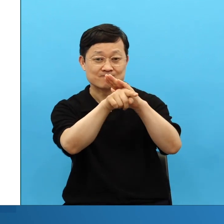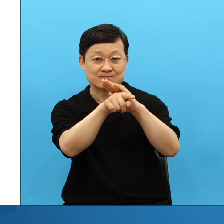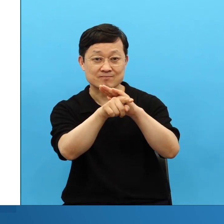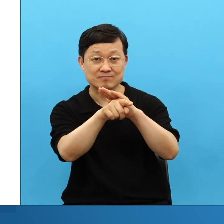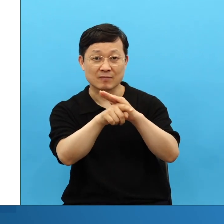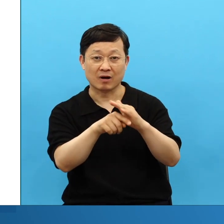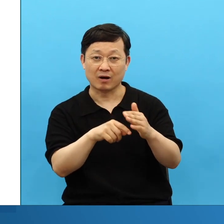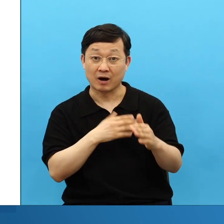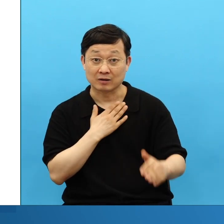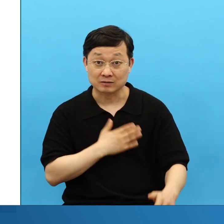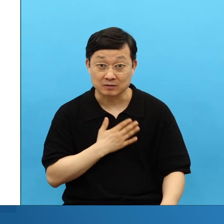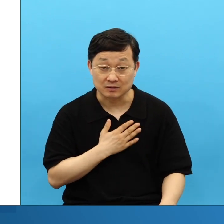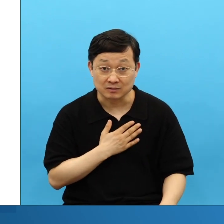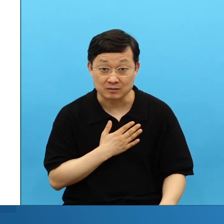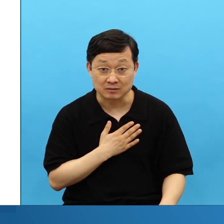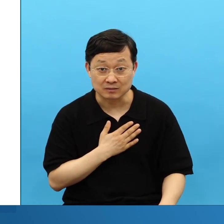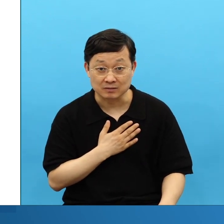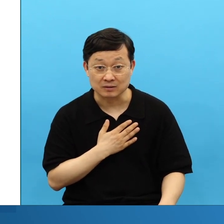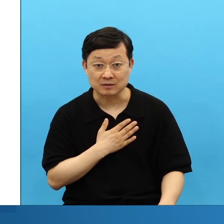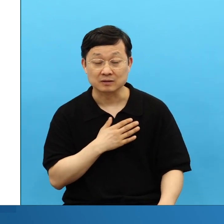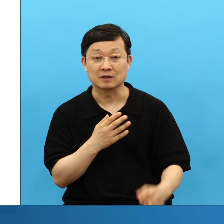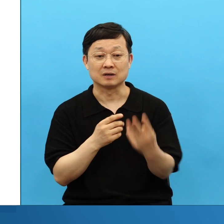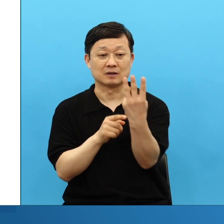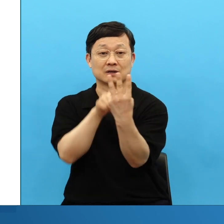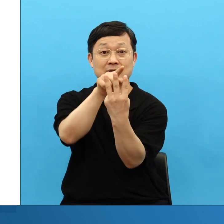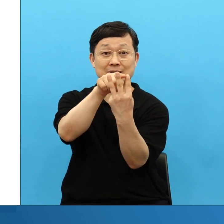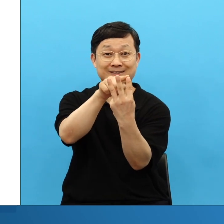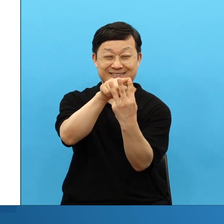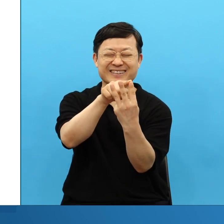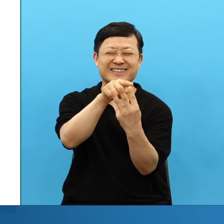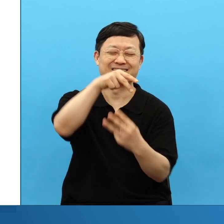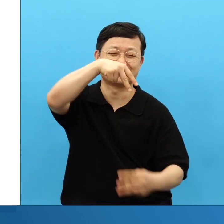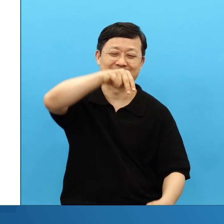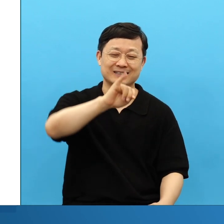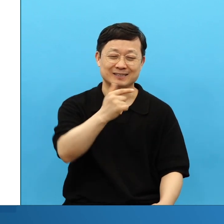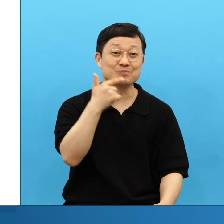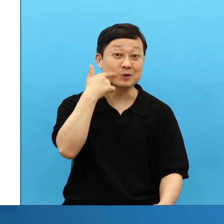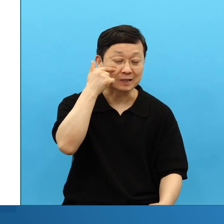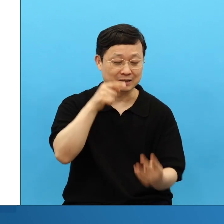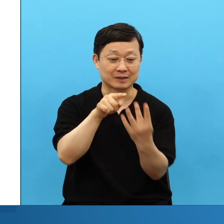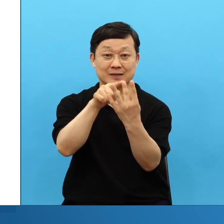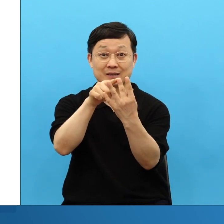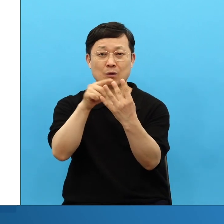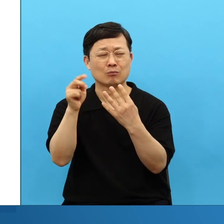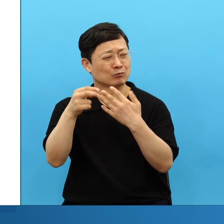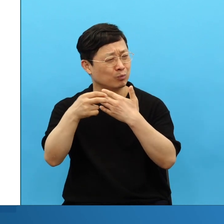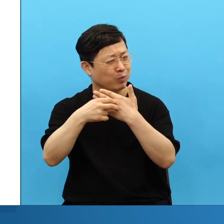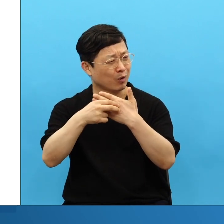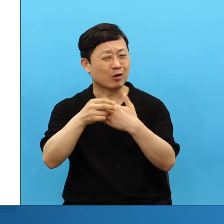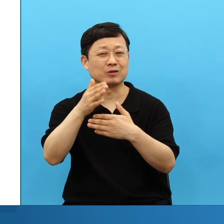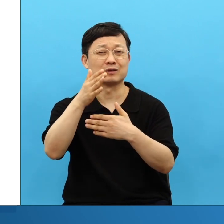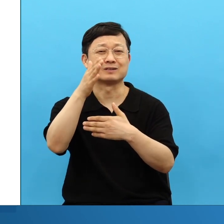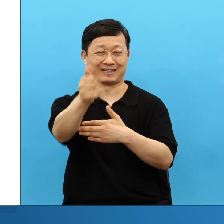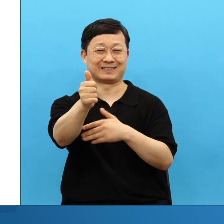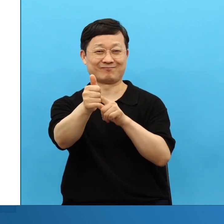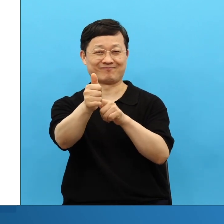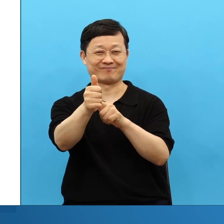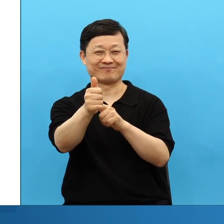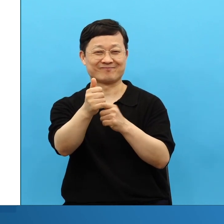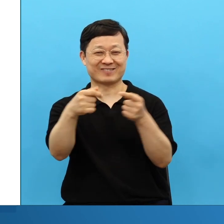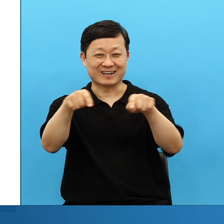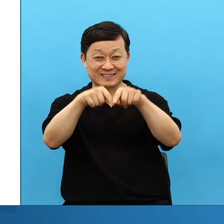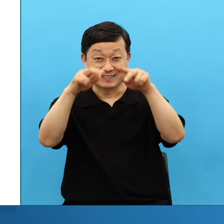있는 분은 좀 미안하지만 대동병원 원장인데 대동병원에 우리가 같이 갔을 때 이제 찍은 사진인데 좀 도와달라. 실제